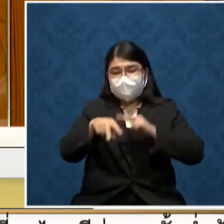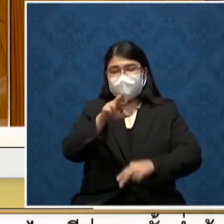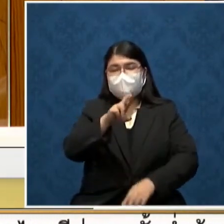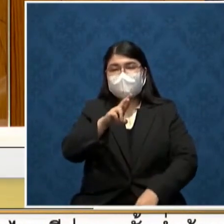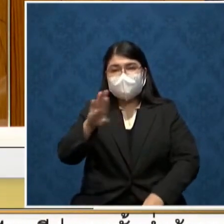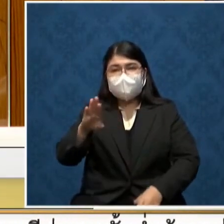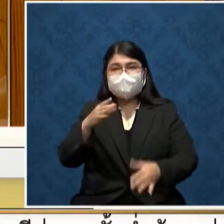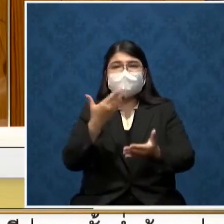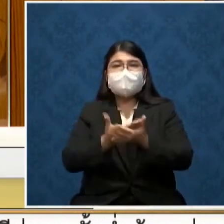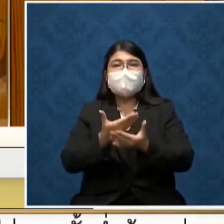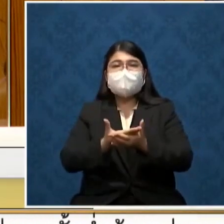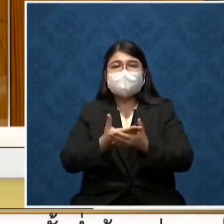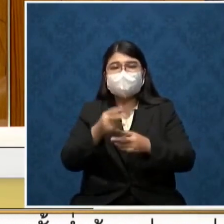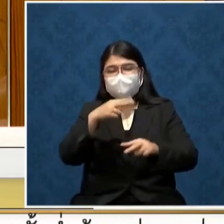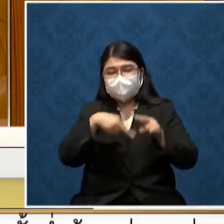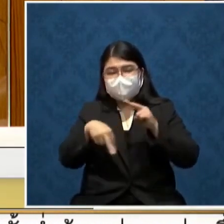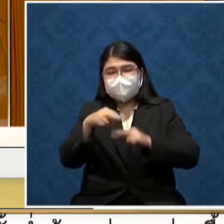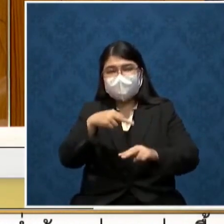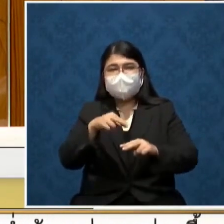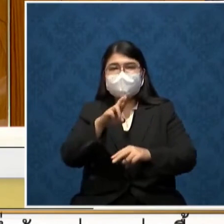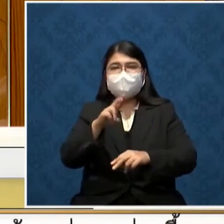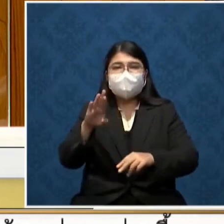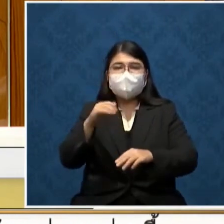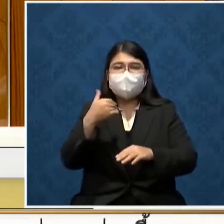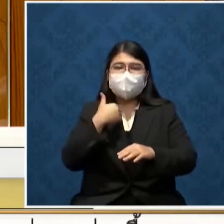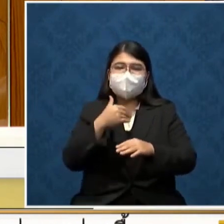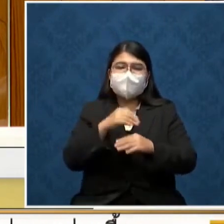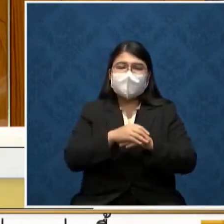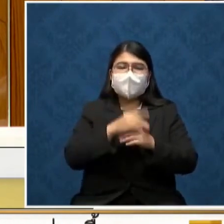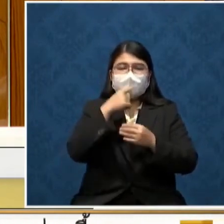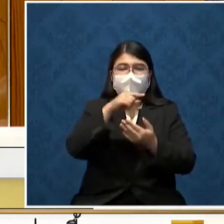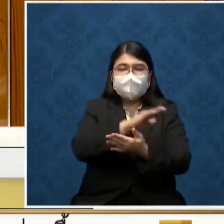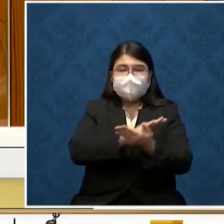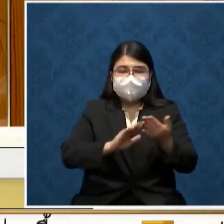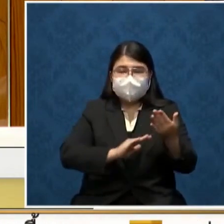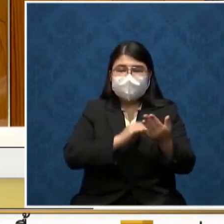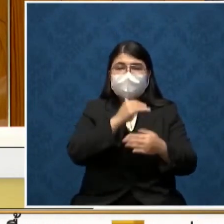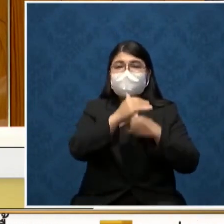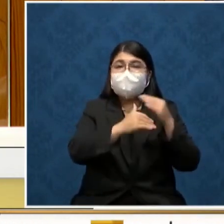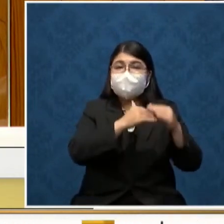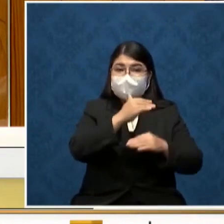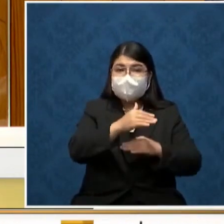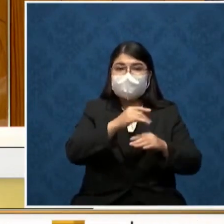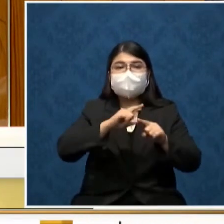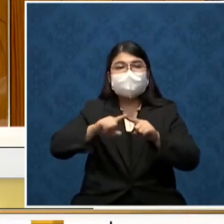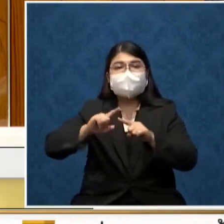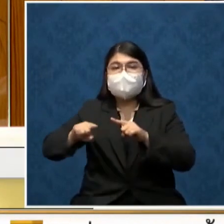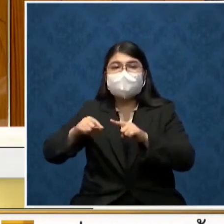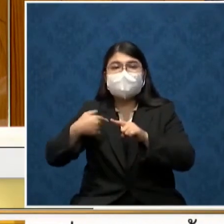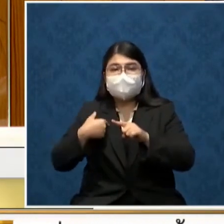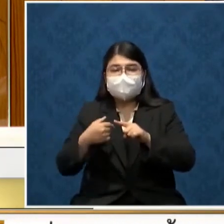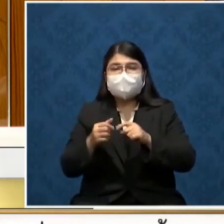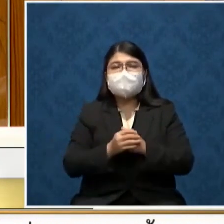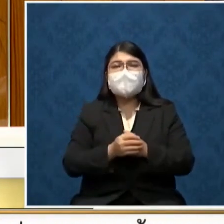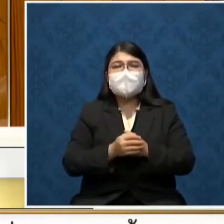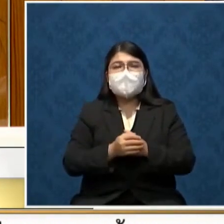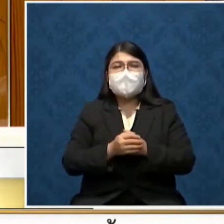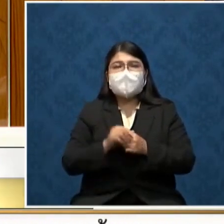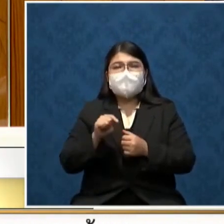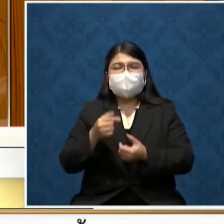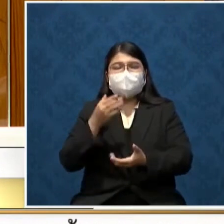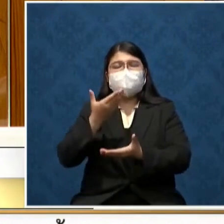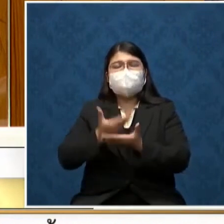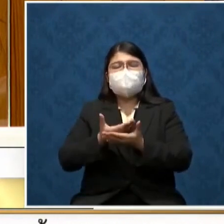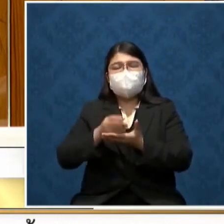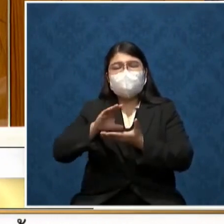การเงินนะครับระบบการพัฒนาประเทศต่างๆนะครับอย่างที่ผมได้กราบเรียนไปแล้วก็คือสำนักงบประมาณนะครับได้ร่วม